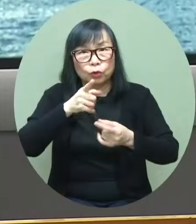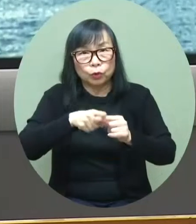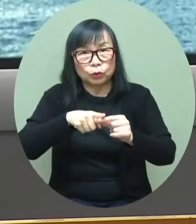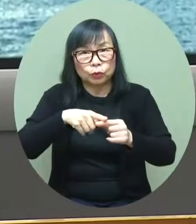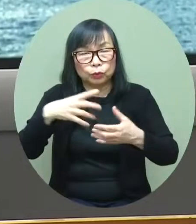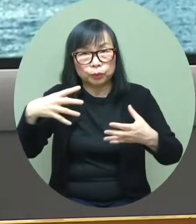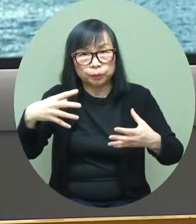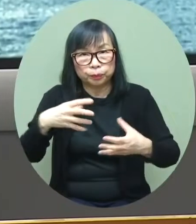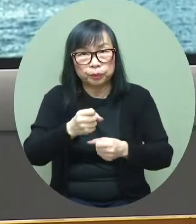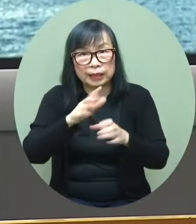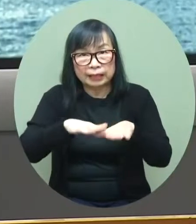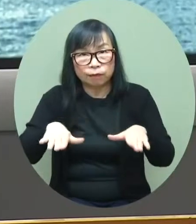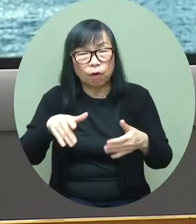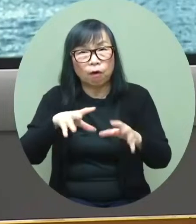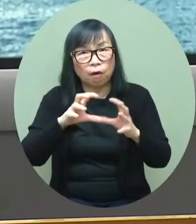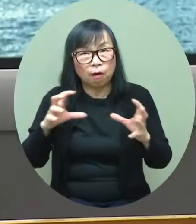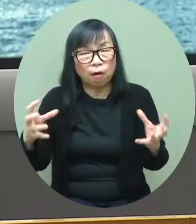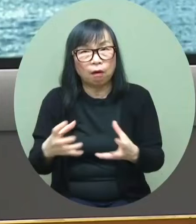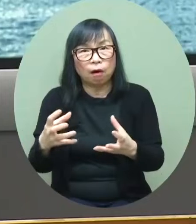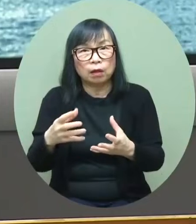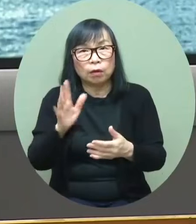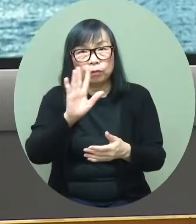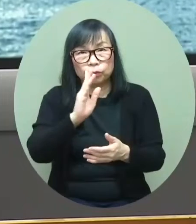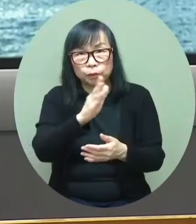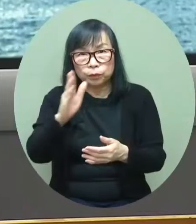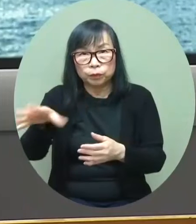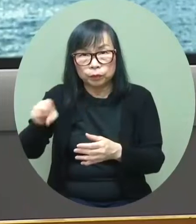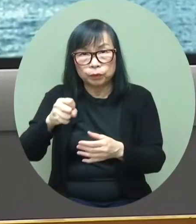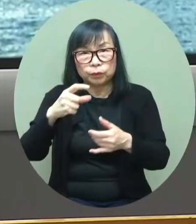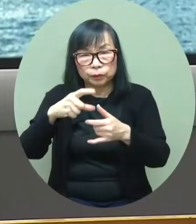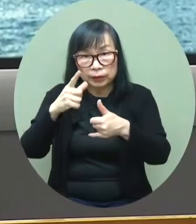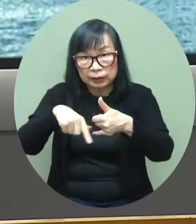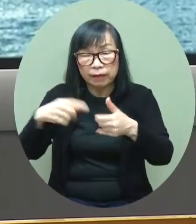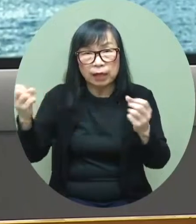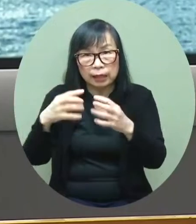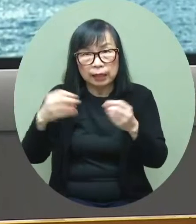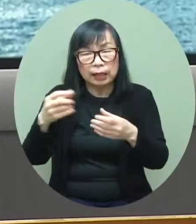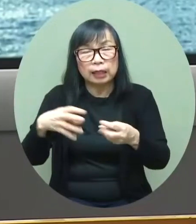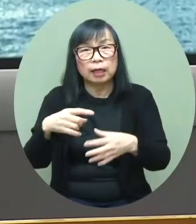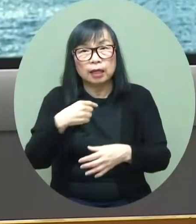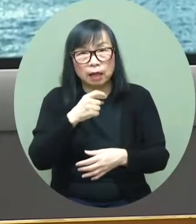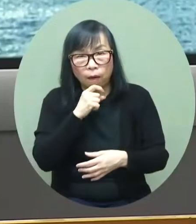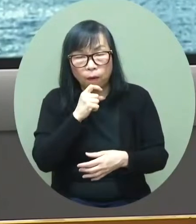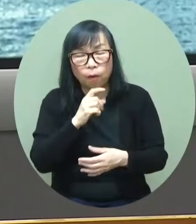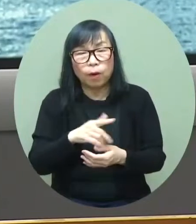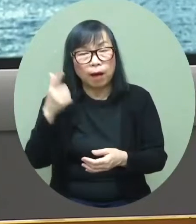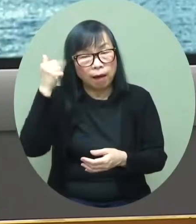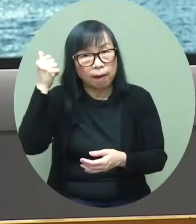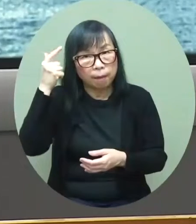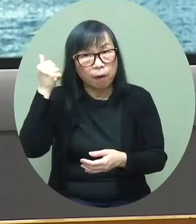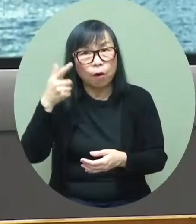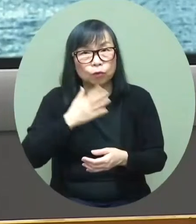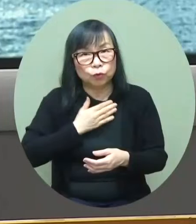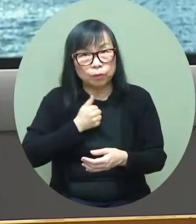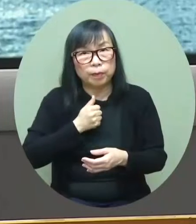兒科方面咧，其實我哋之前都同唔同嘅持份者都係有一個溝通啦，有會議啦，咁我哋都希望咧預備